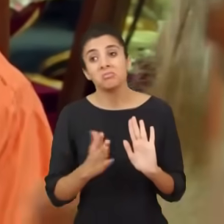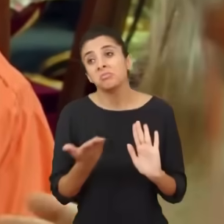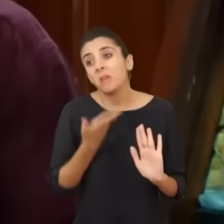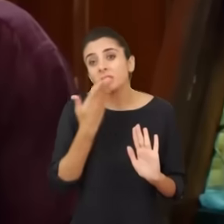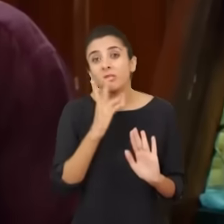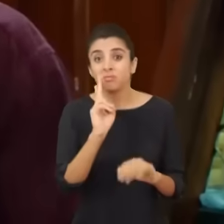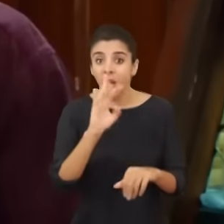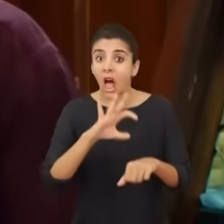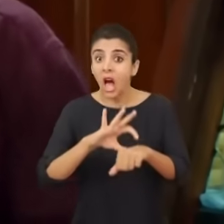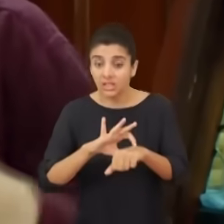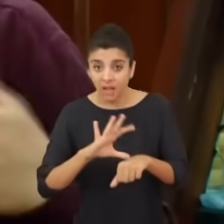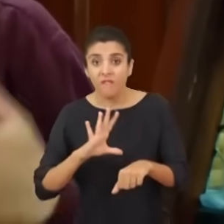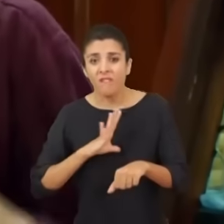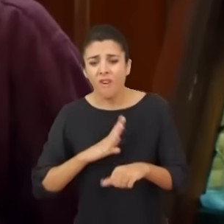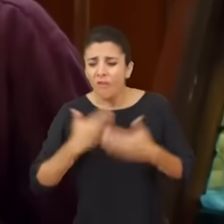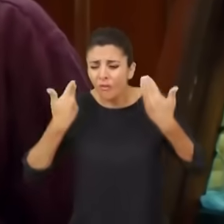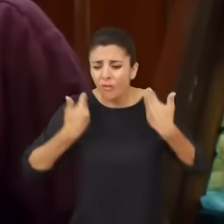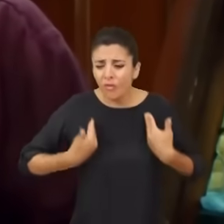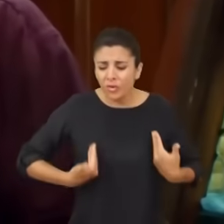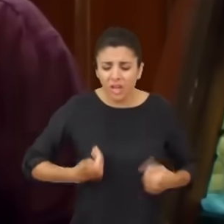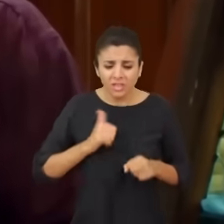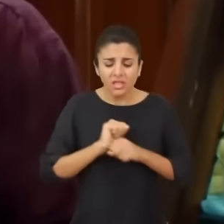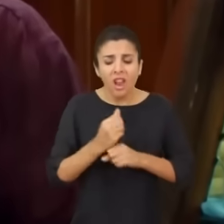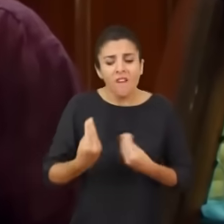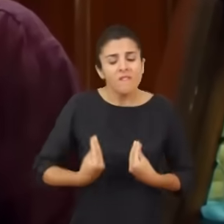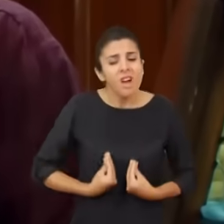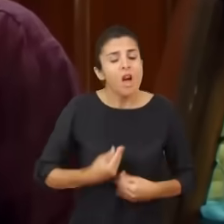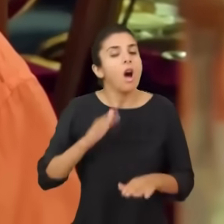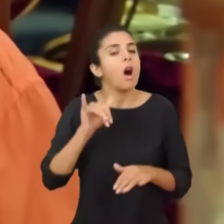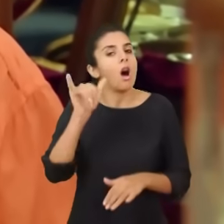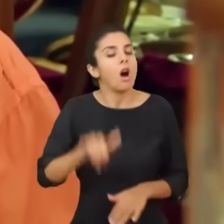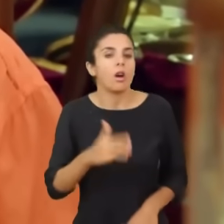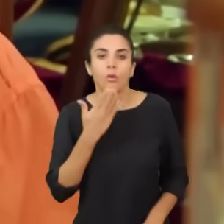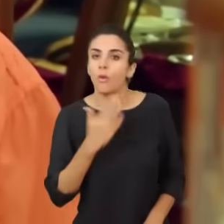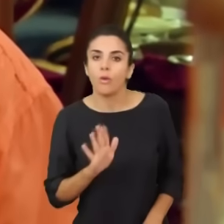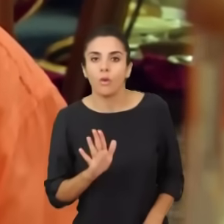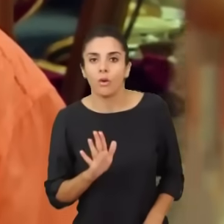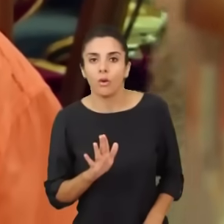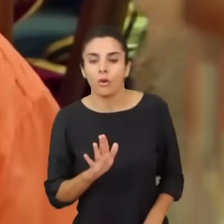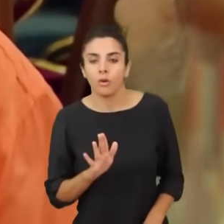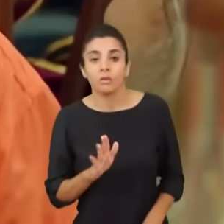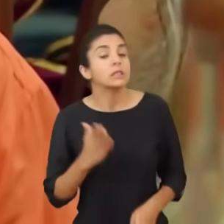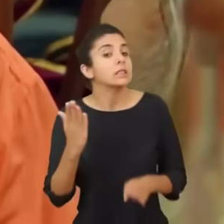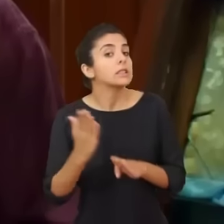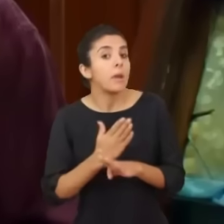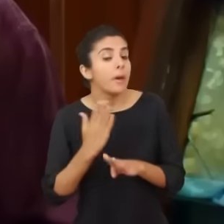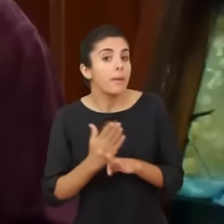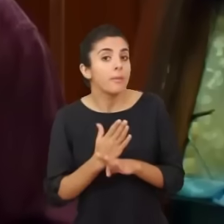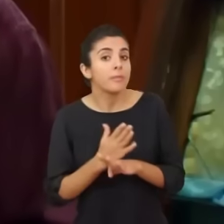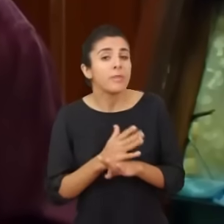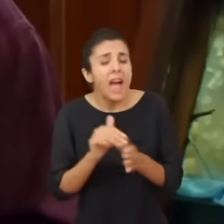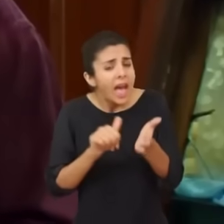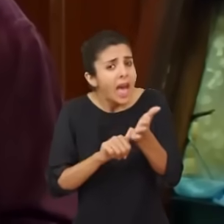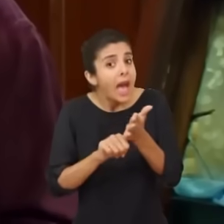eğer hastaysan vücuduna eziyet edemezsin. İlvanları dinleyin diye kaş göz etti. Çünkü